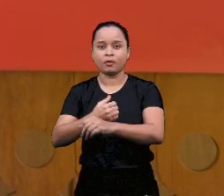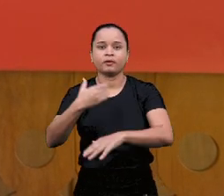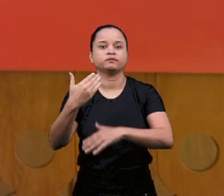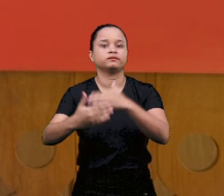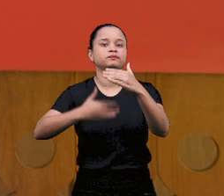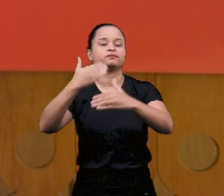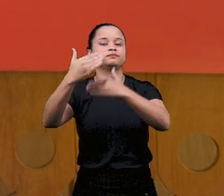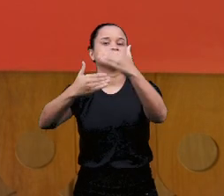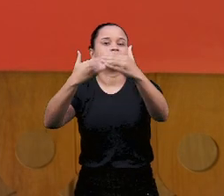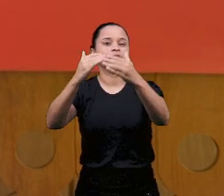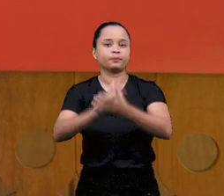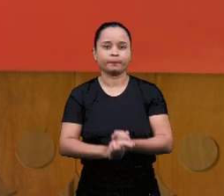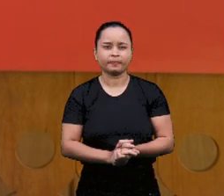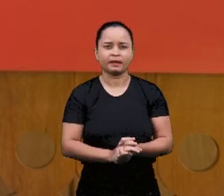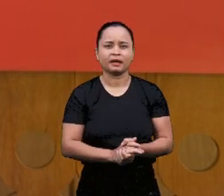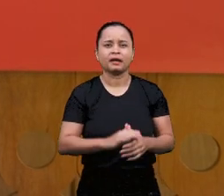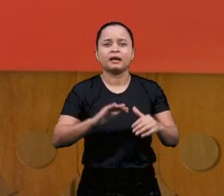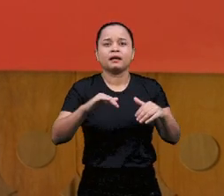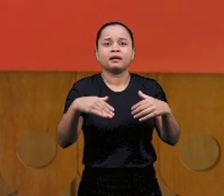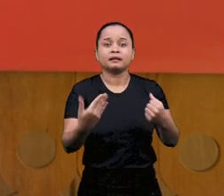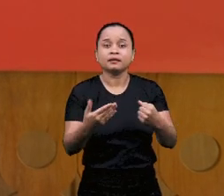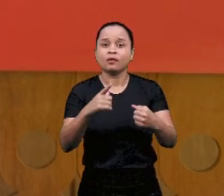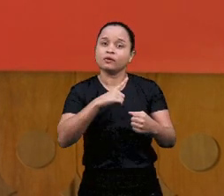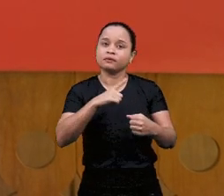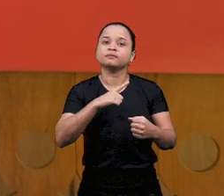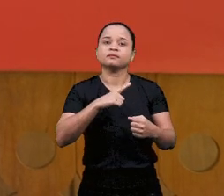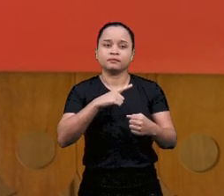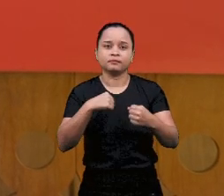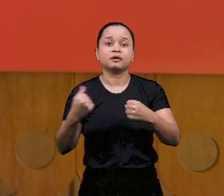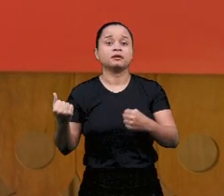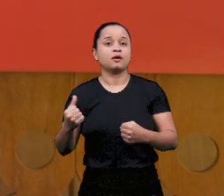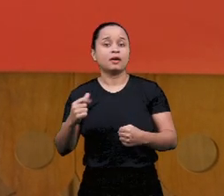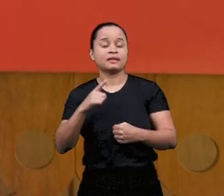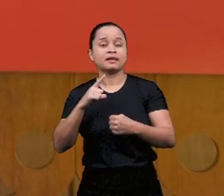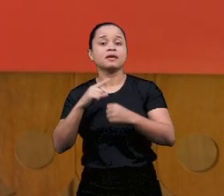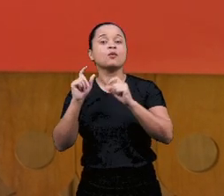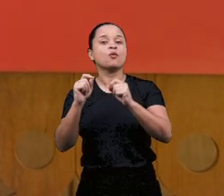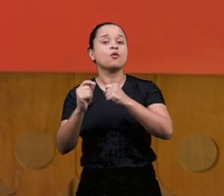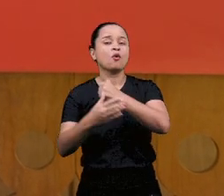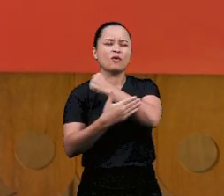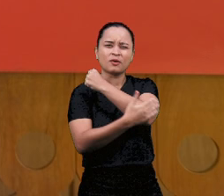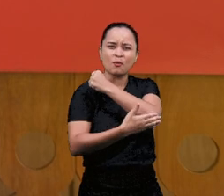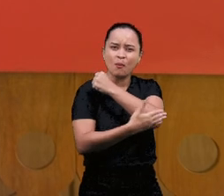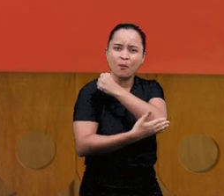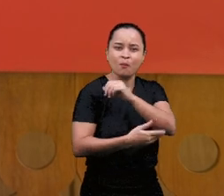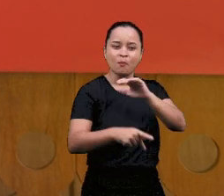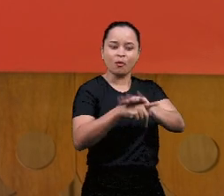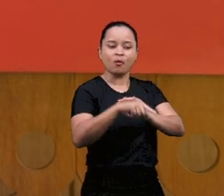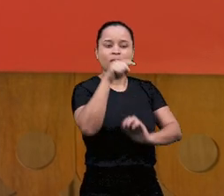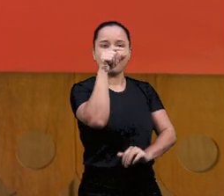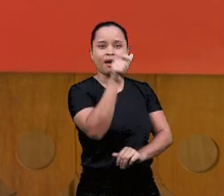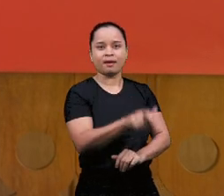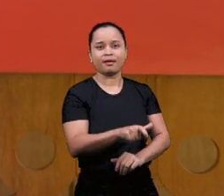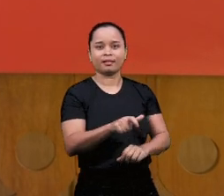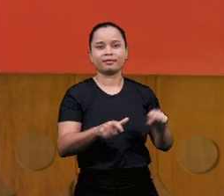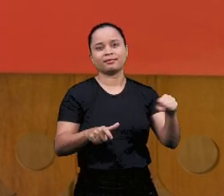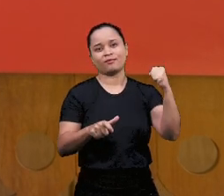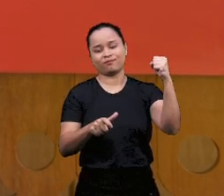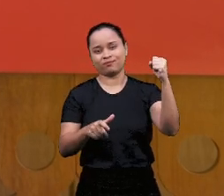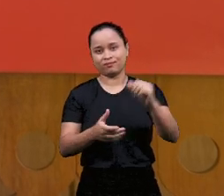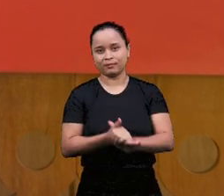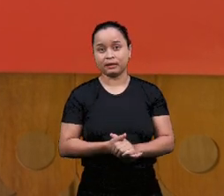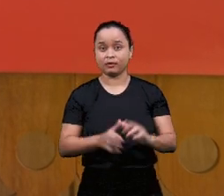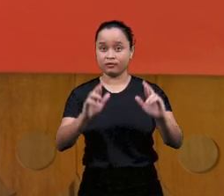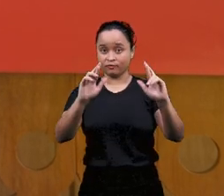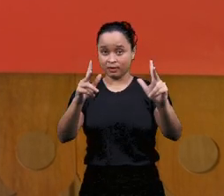caractère était l'envie. L'envie, c'est un danger dans cette œuvre. La décadence. On va voir la différence